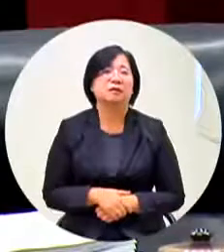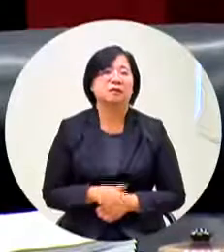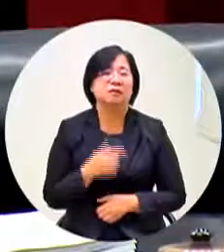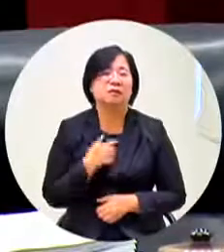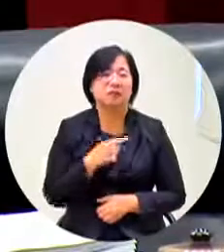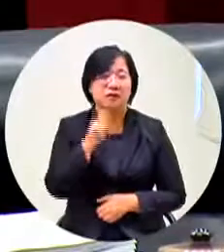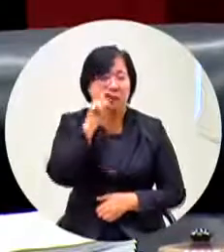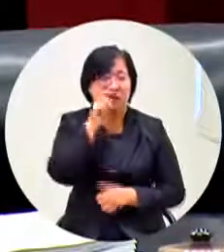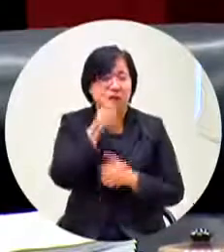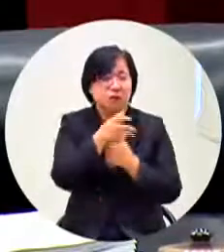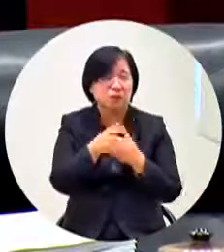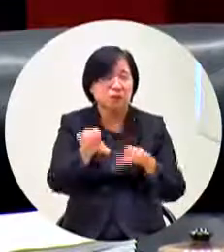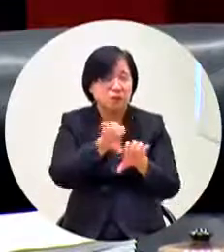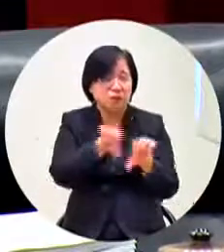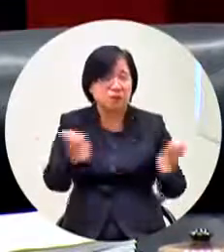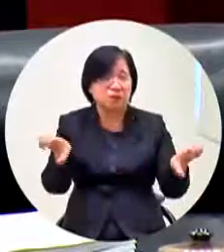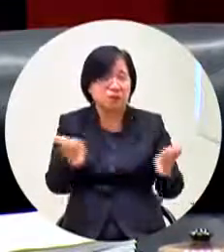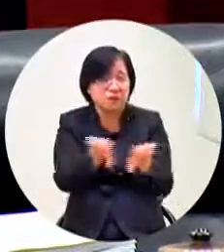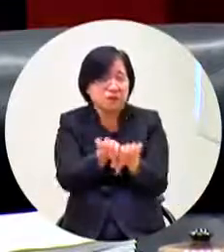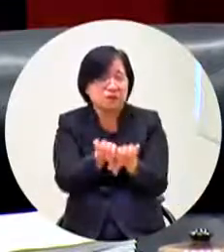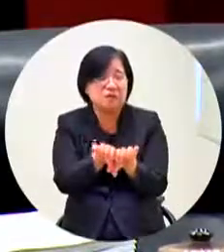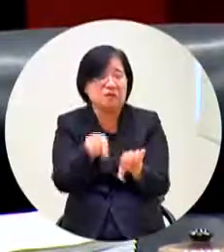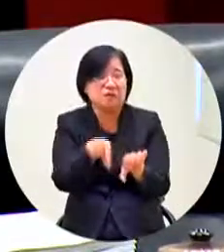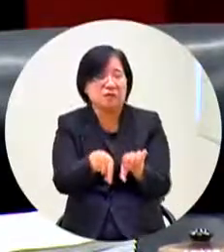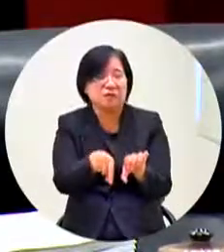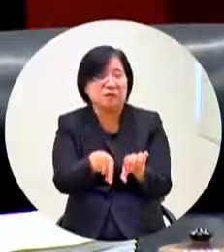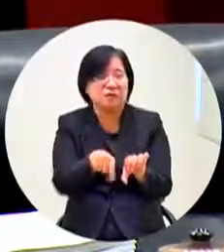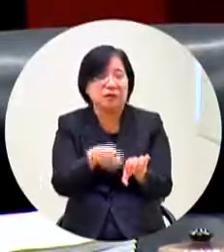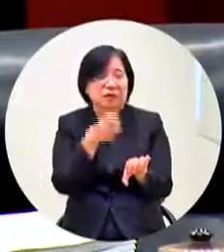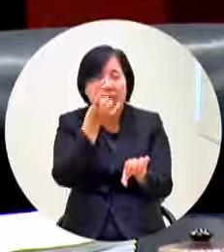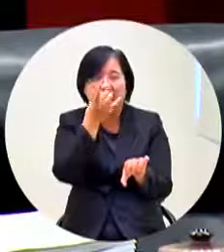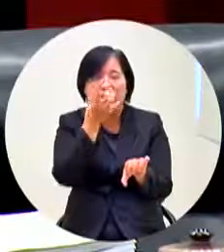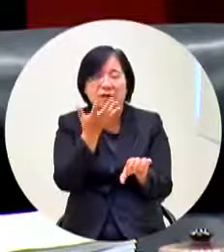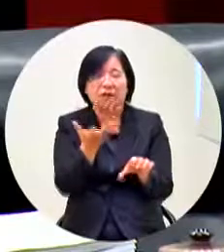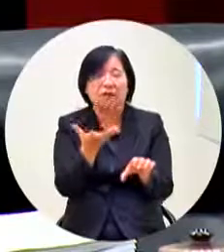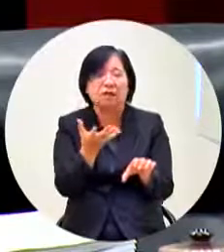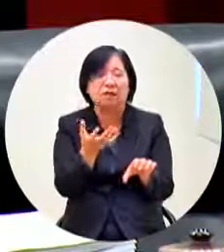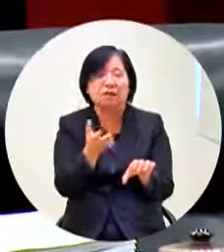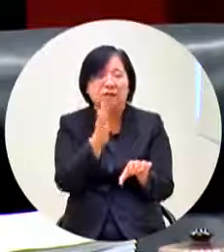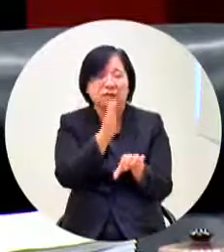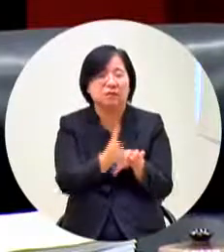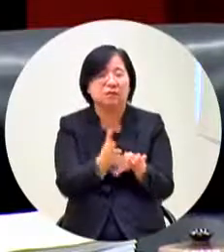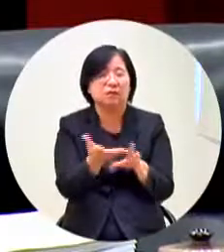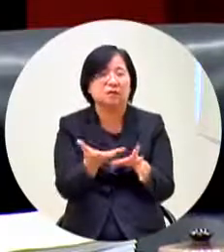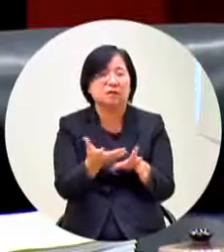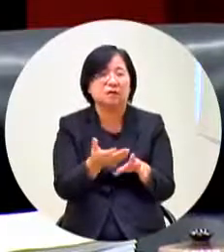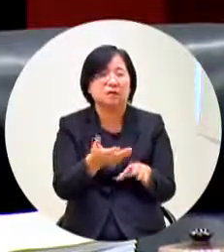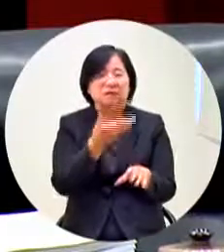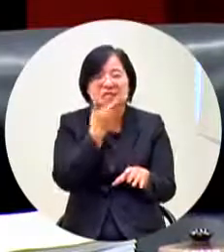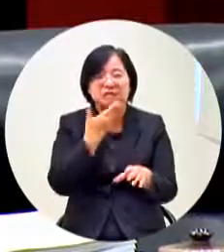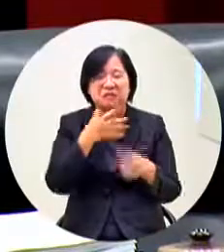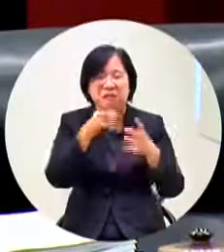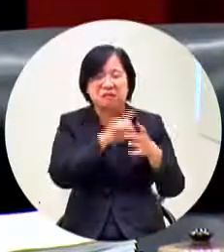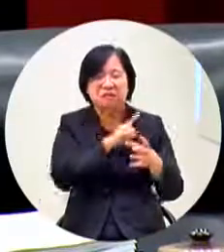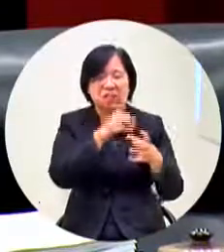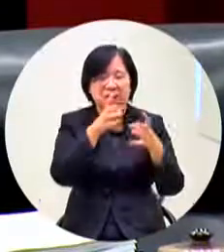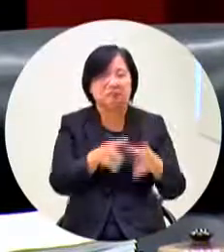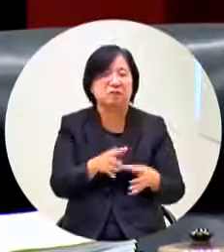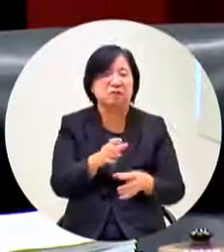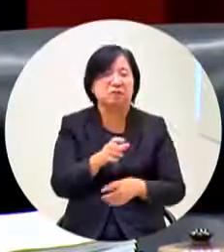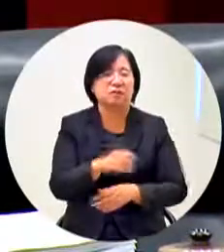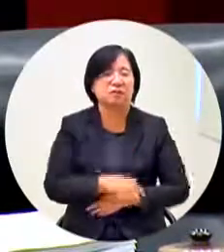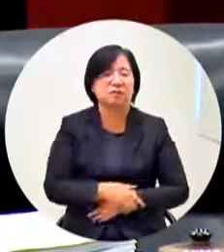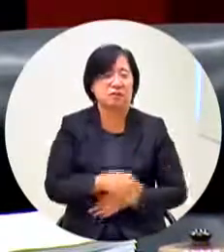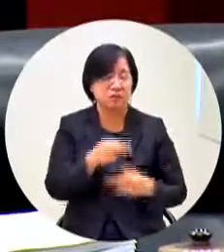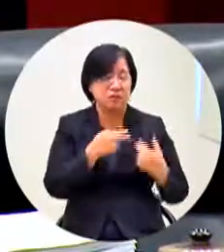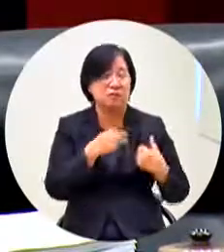的时候，就是接到一段的地方不能接了，冻掉，为什么说那熟悉的？我知道蔡局长你应该